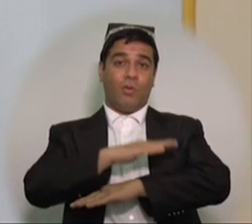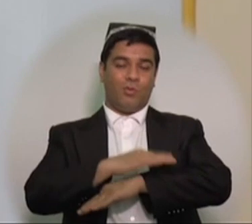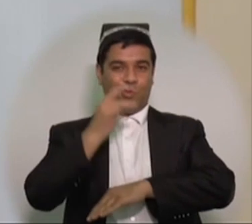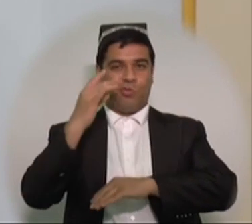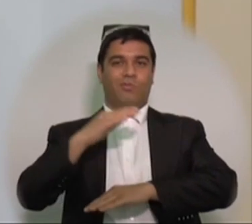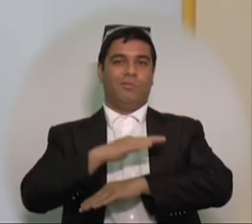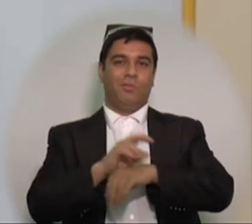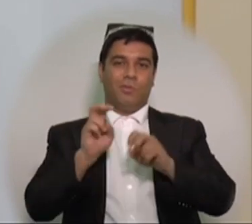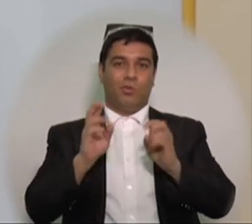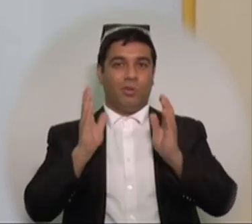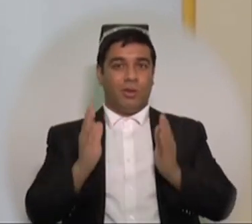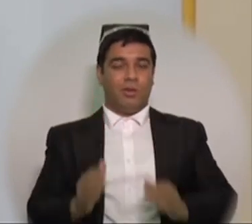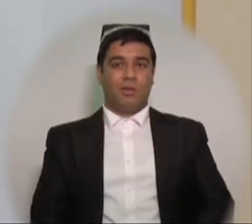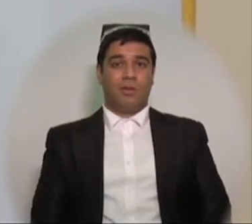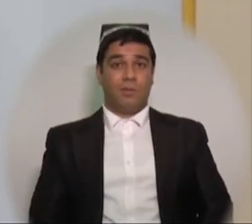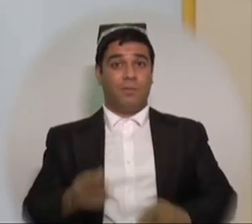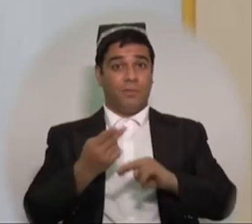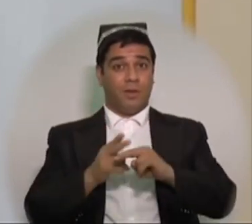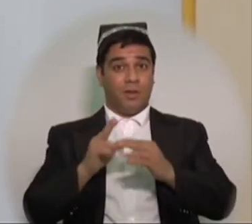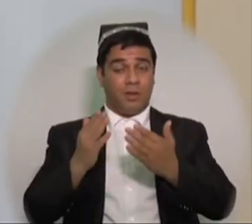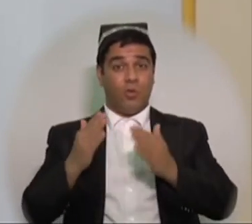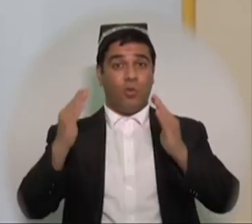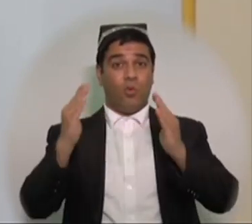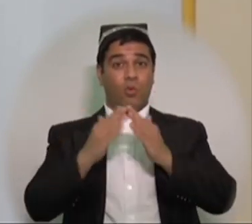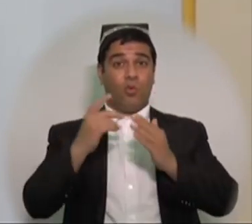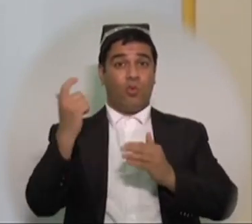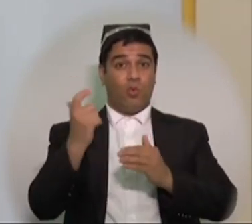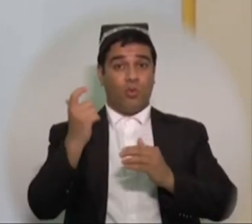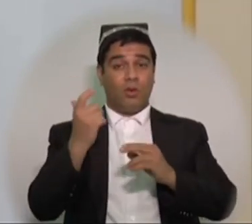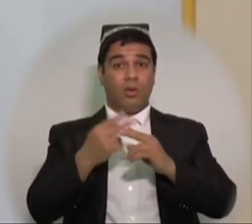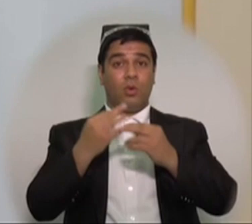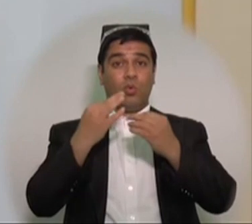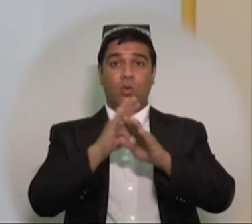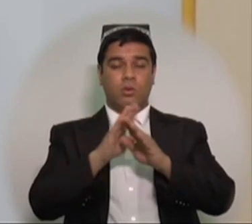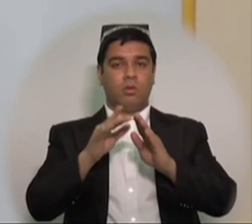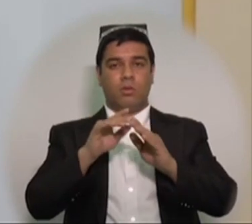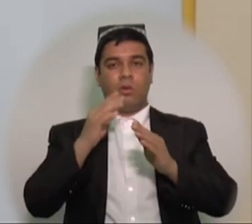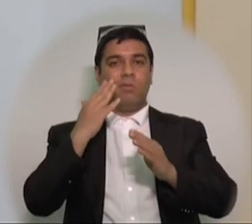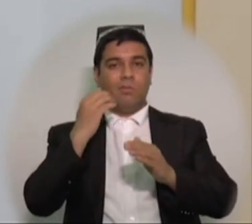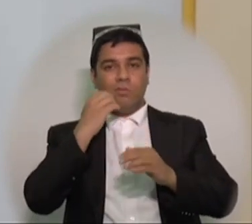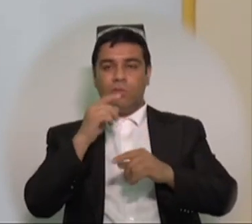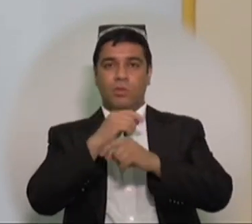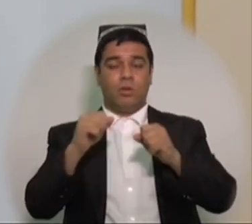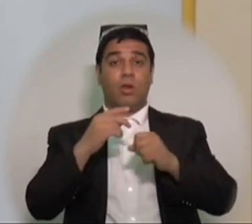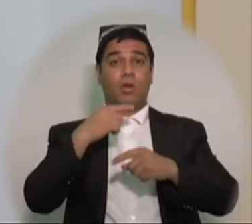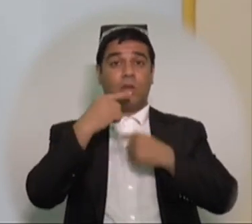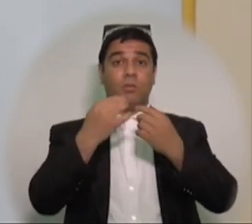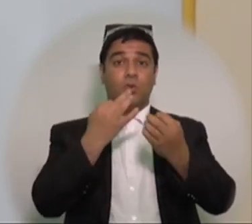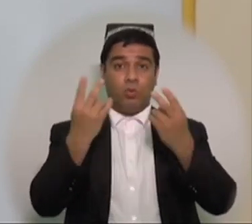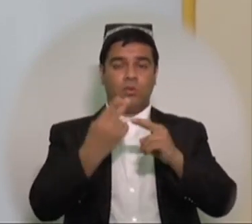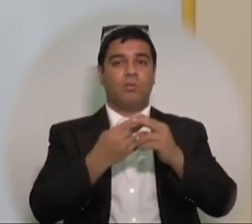bilen oturadı. Ana uy egasını ruhsatsız hiç nesil kımaydı. Gapı bosa